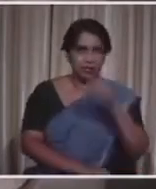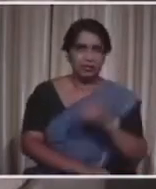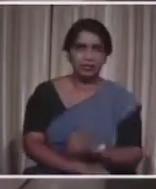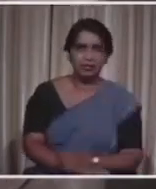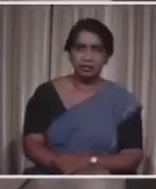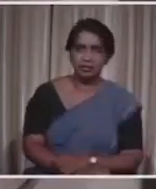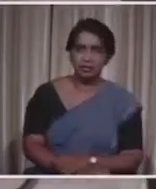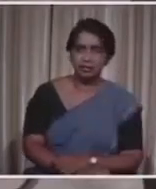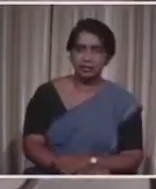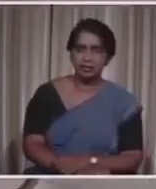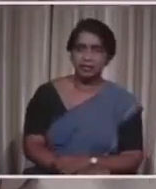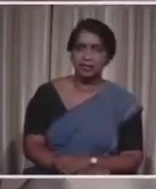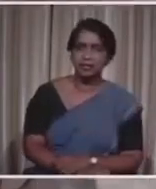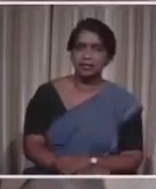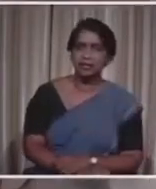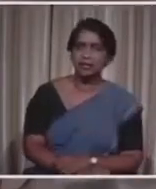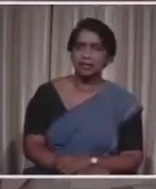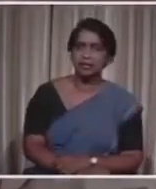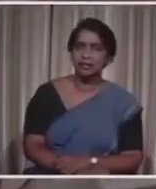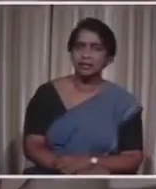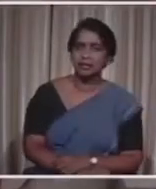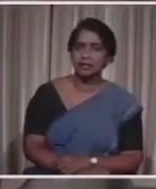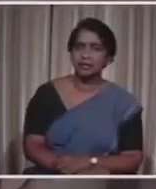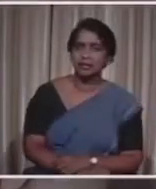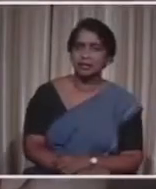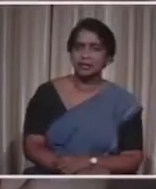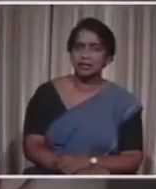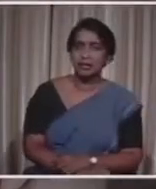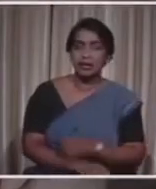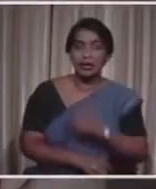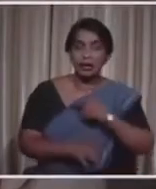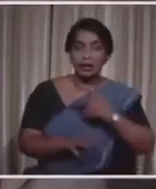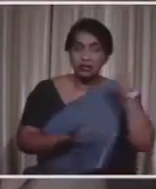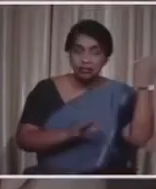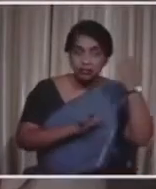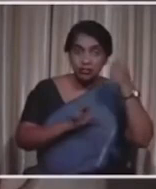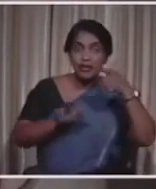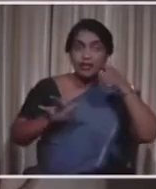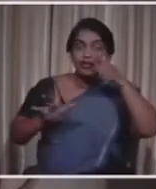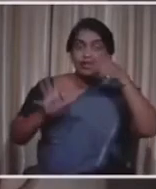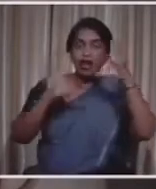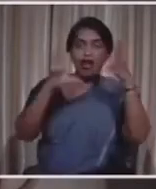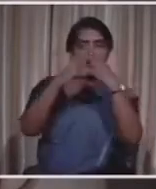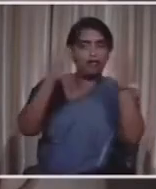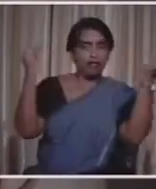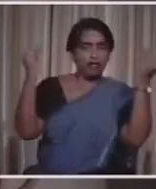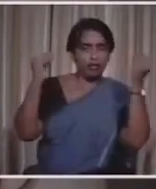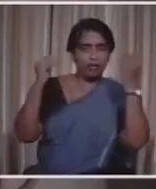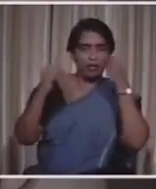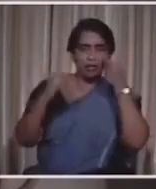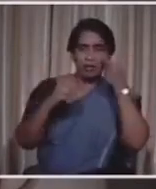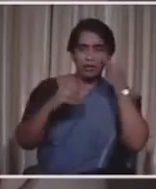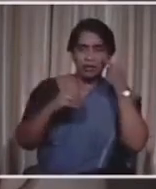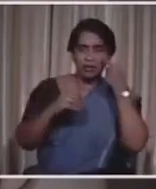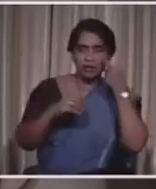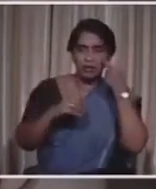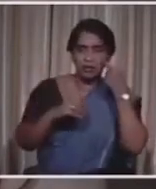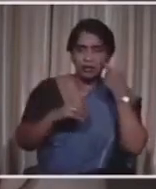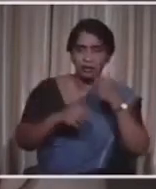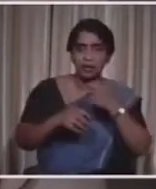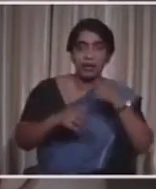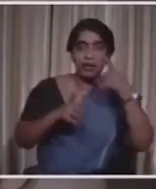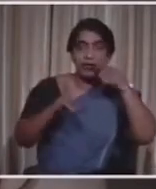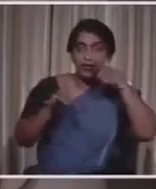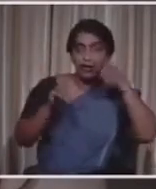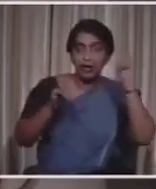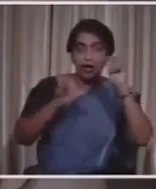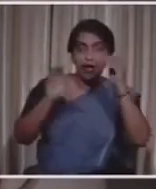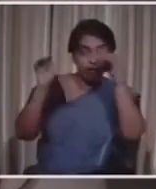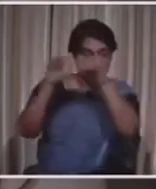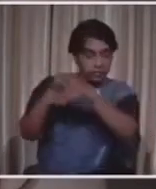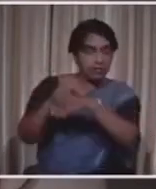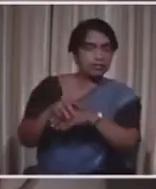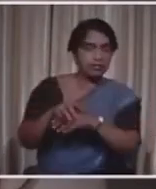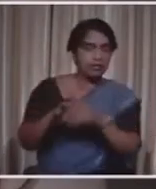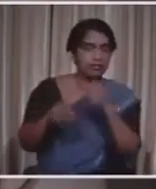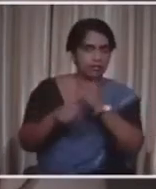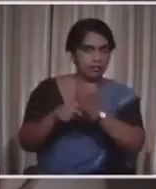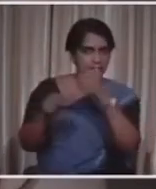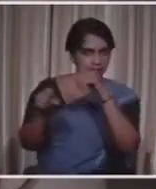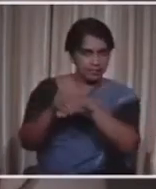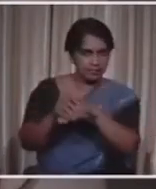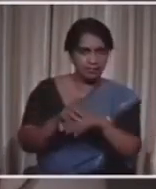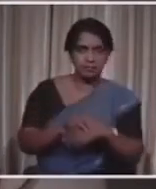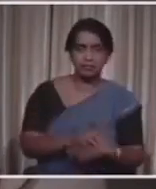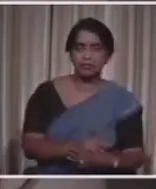කරුණාකරලා මන්ත්‍රීව නිසද්ද වෙන්න. මේකට වීඩියෝ එක වහනවා. වීඩියෝ කැමරේ ඇතුලේ තියෙන ආණ්ඩුව. නිසද්ද වෙන්න. ගරු